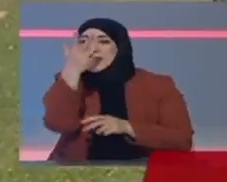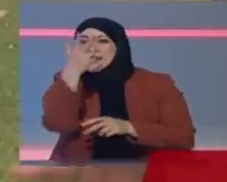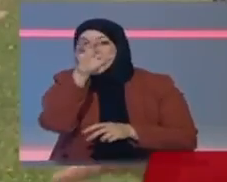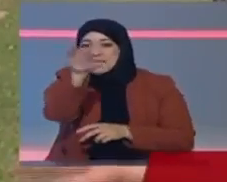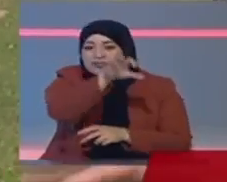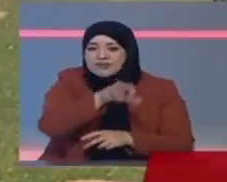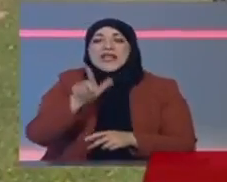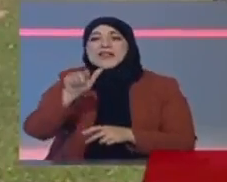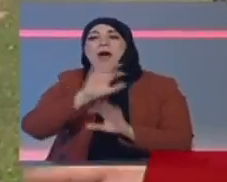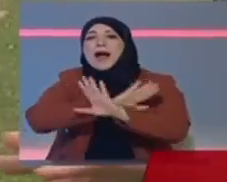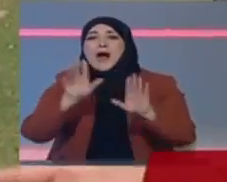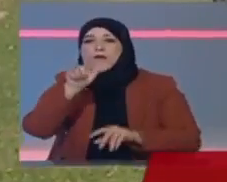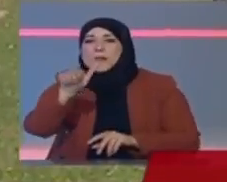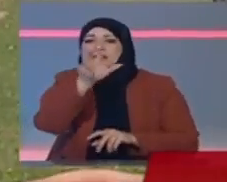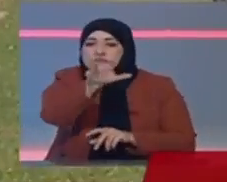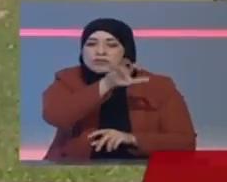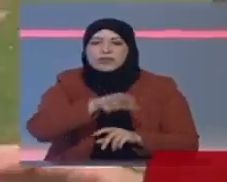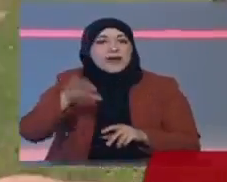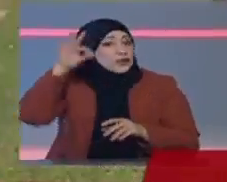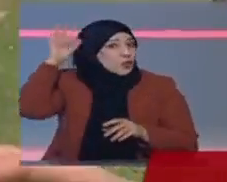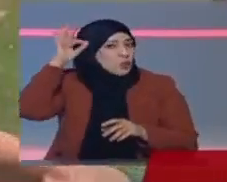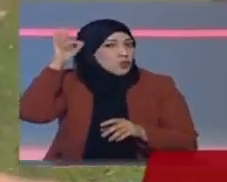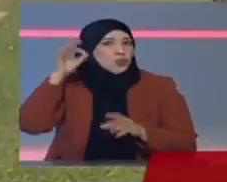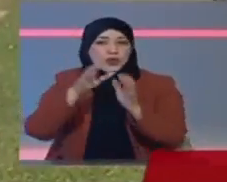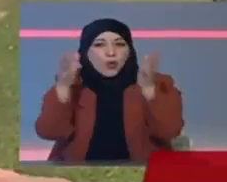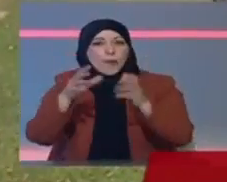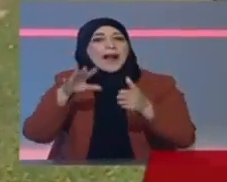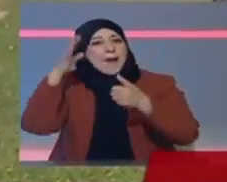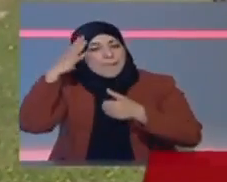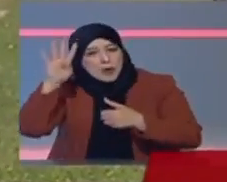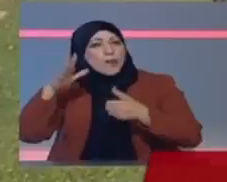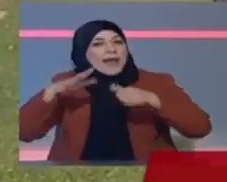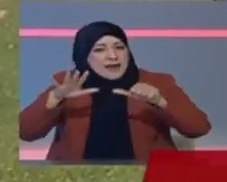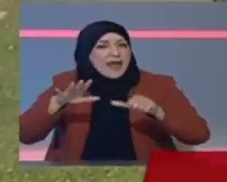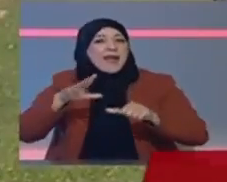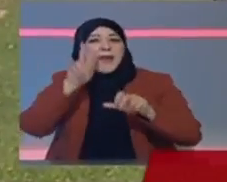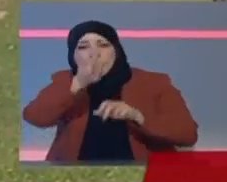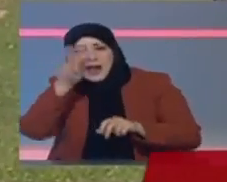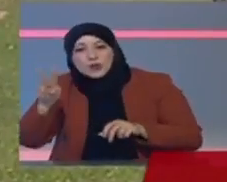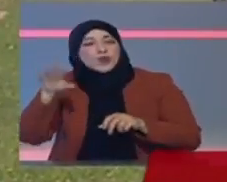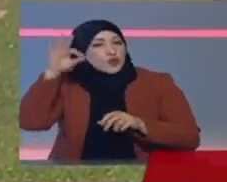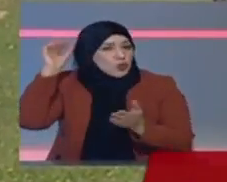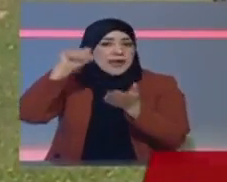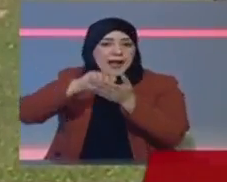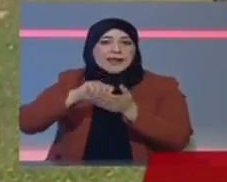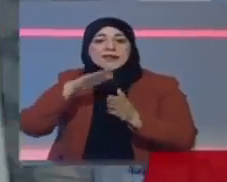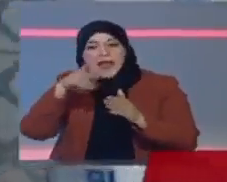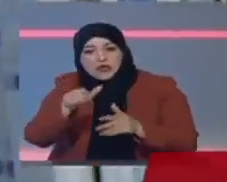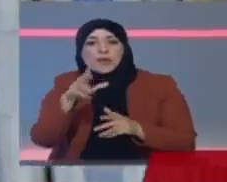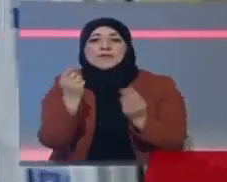اللي هي اه الكبرى عندك شويه سيست وعندها الجنوب بالشرق